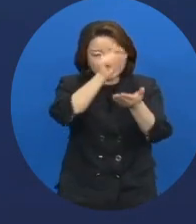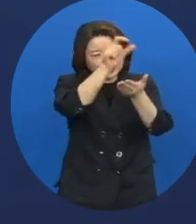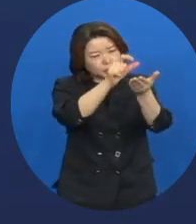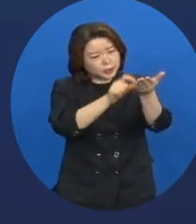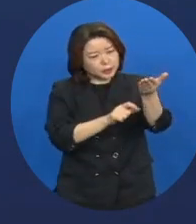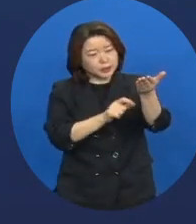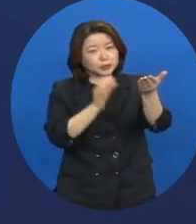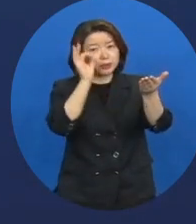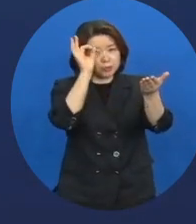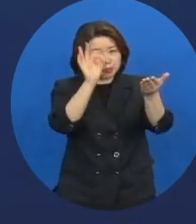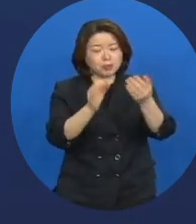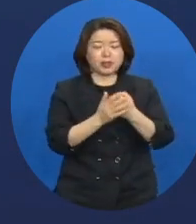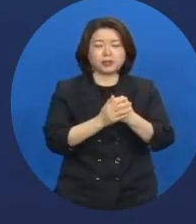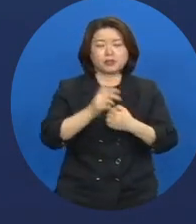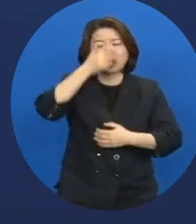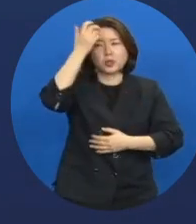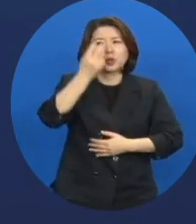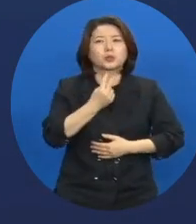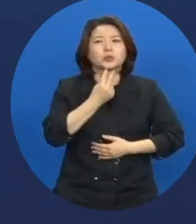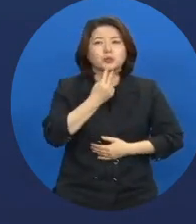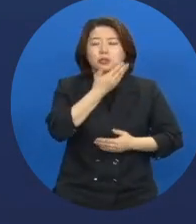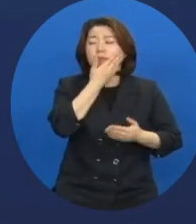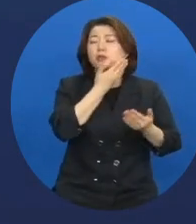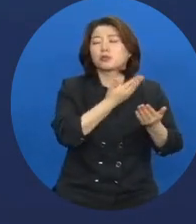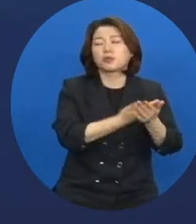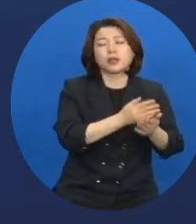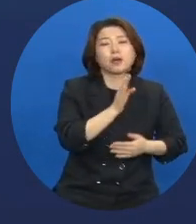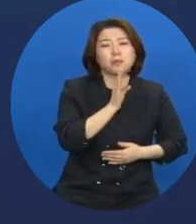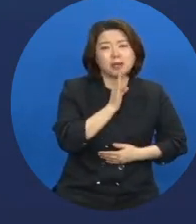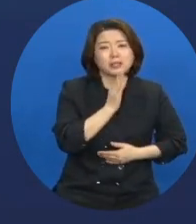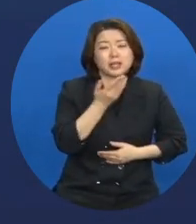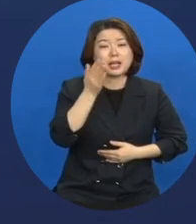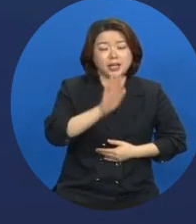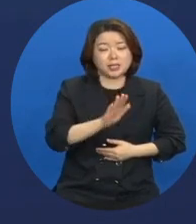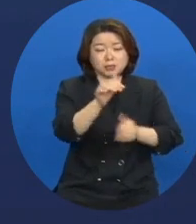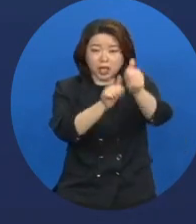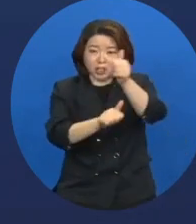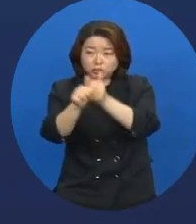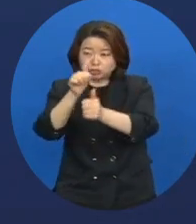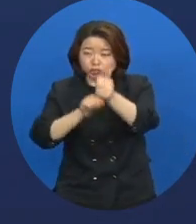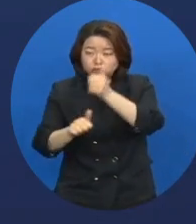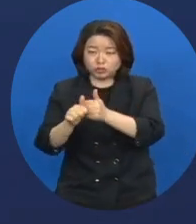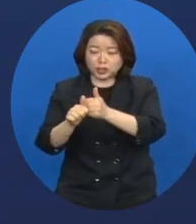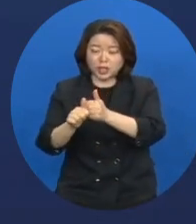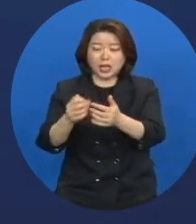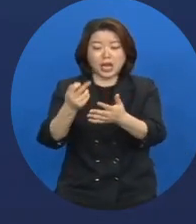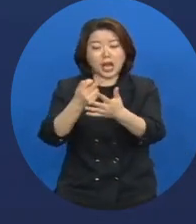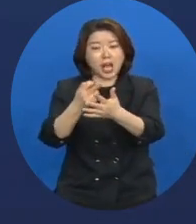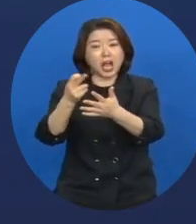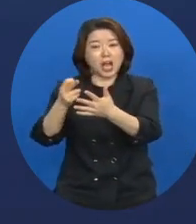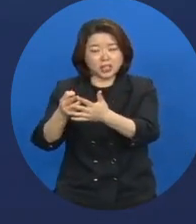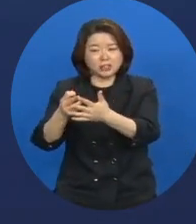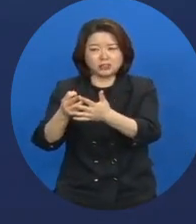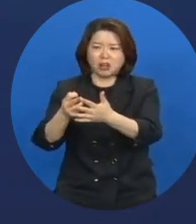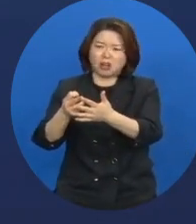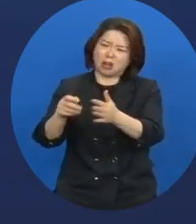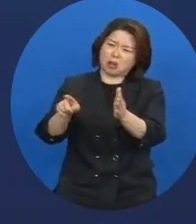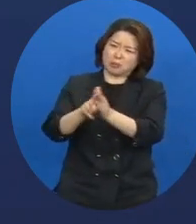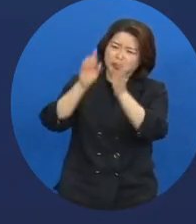참 귀한 분인데 그 후손들인 에브라임과 므낫세의 믿음은 너무너무